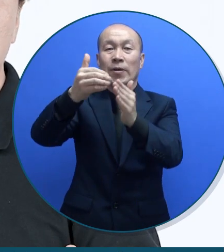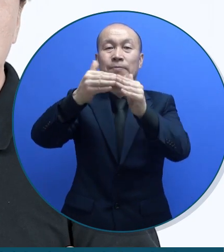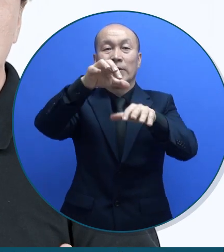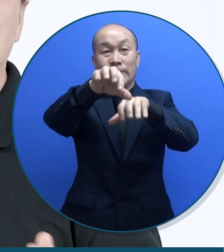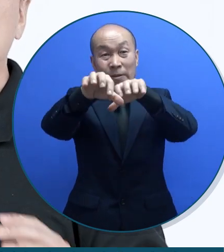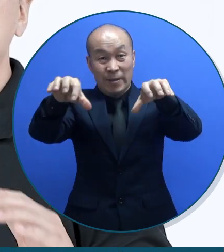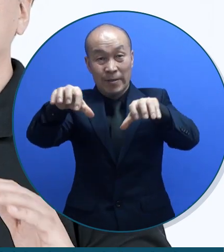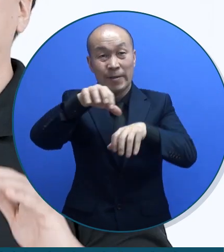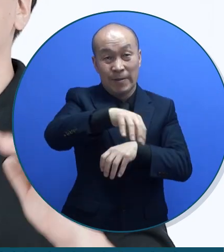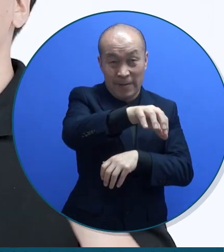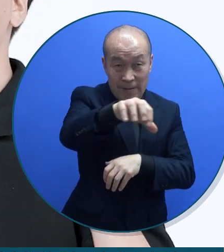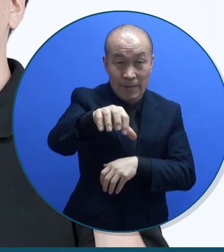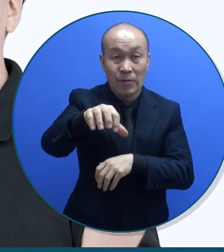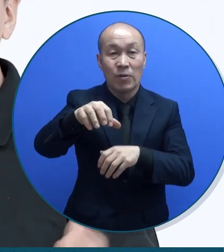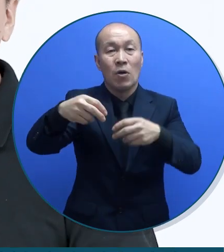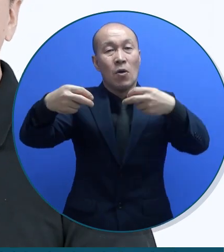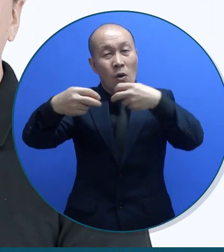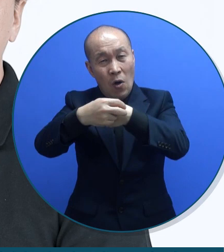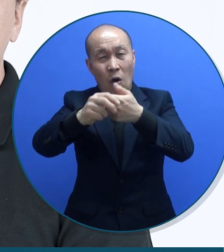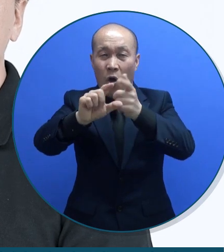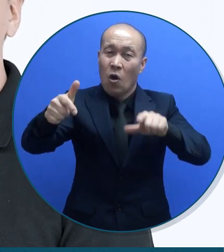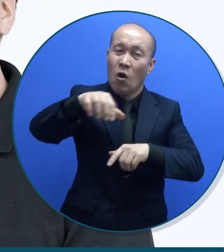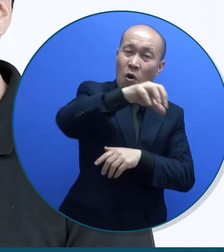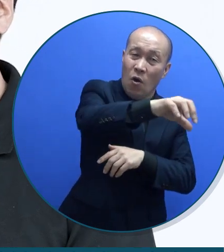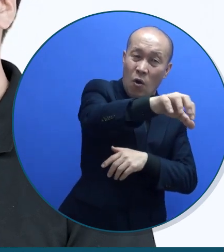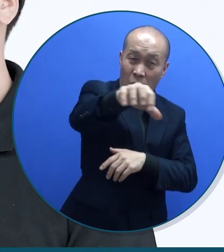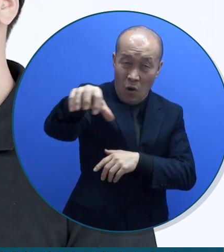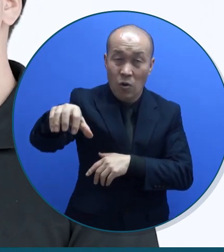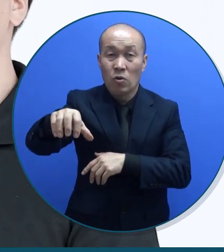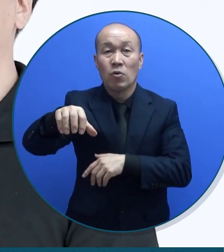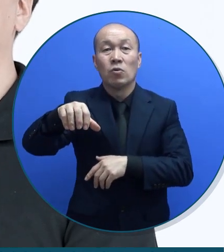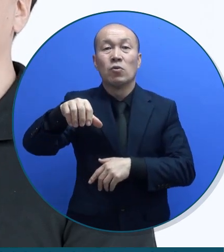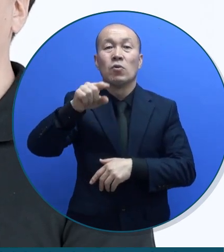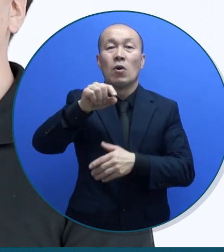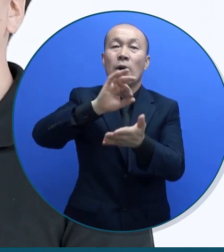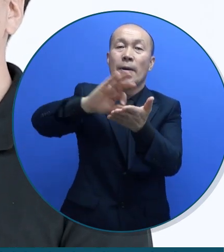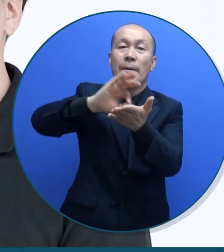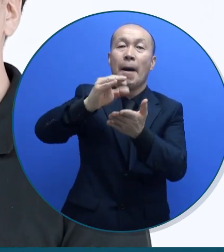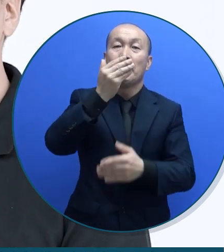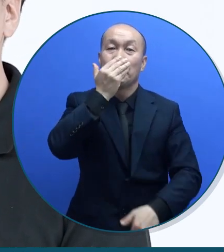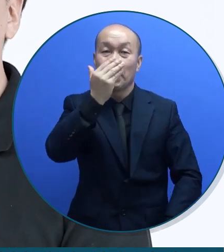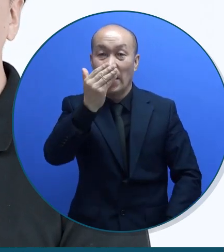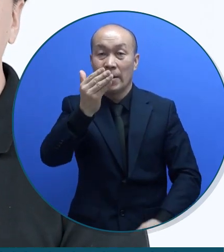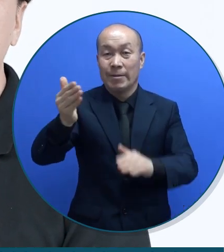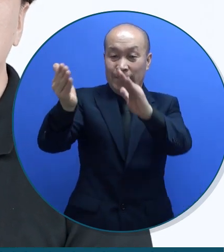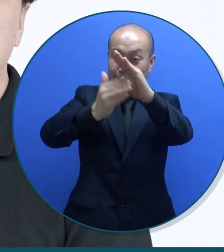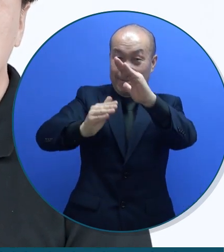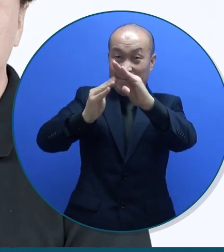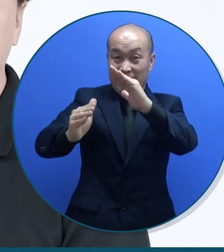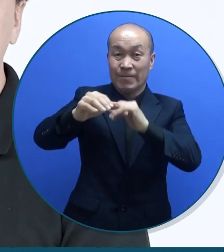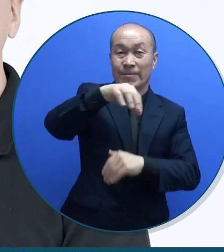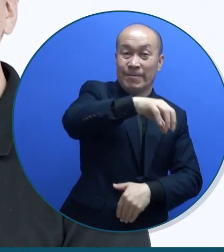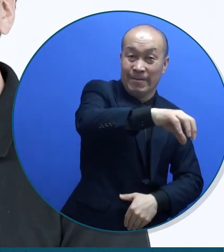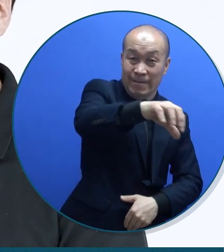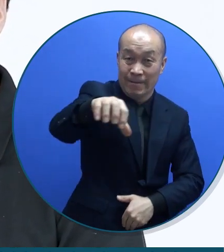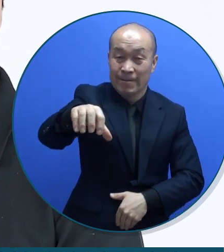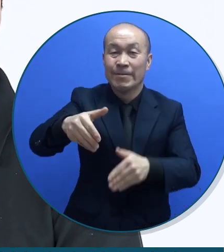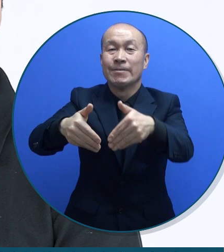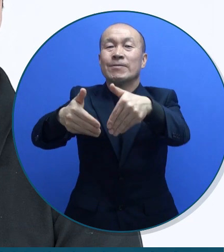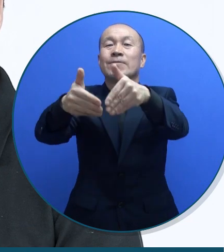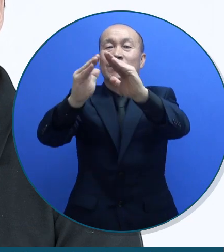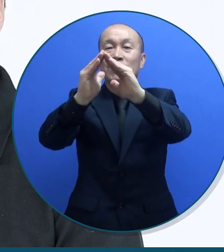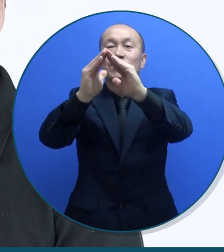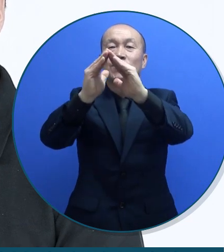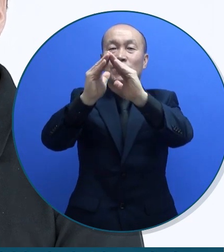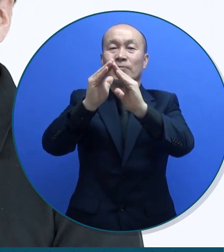공동주택 또는 다중이용시설 등 누구나 신속하게 사용할 수 있도록 공공장소에 설치되어